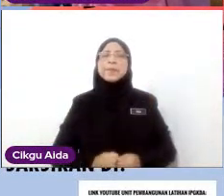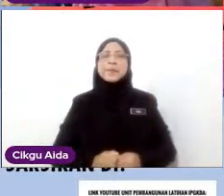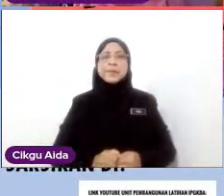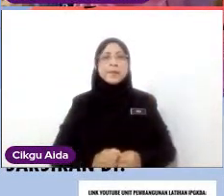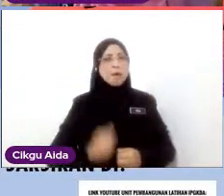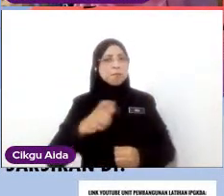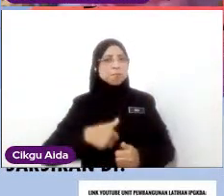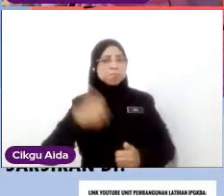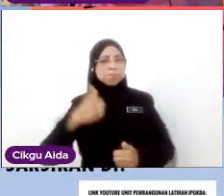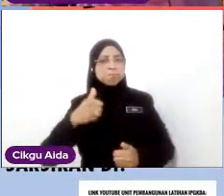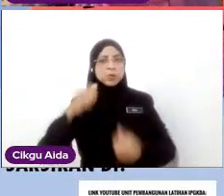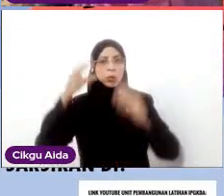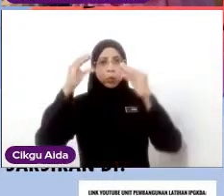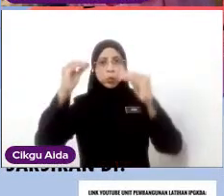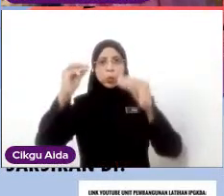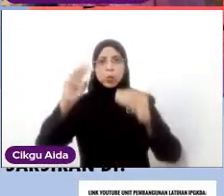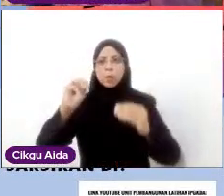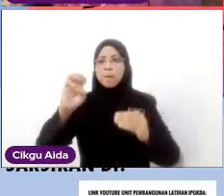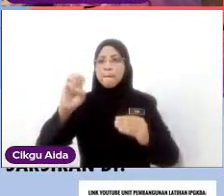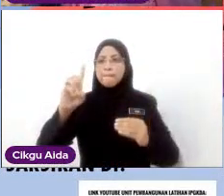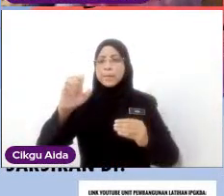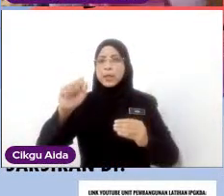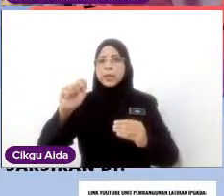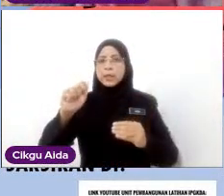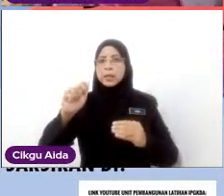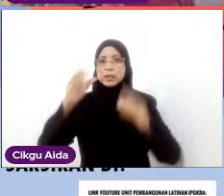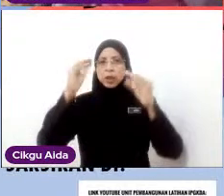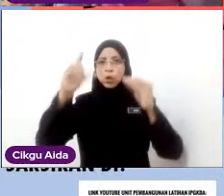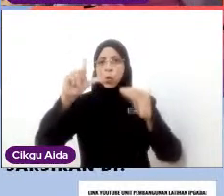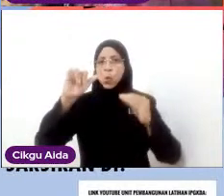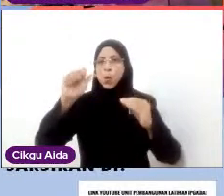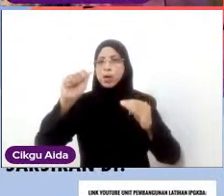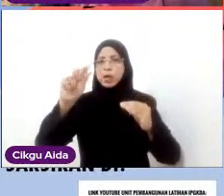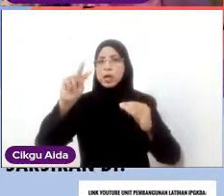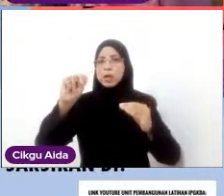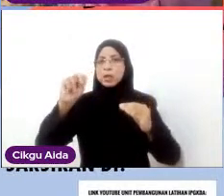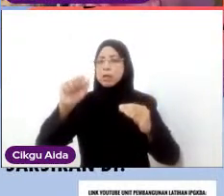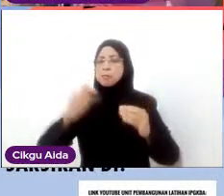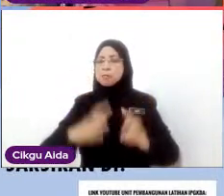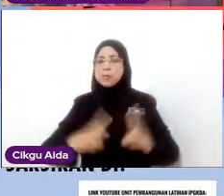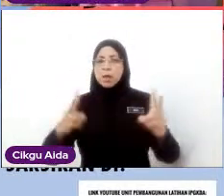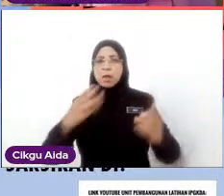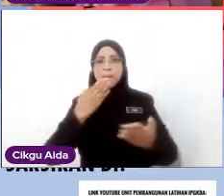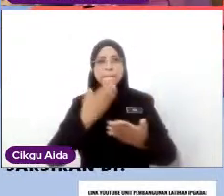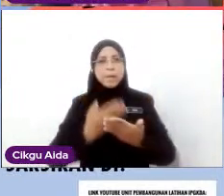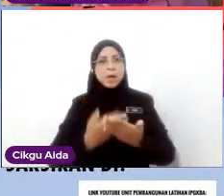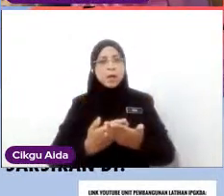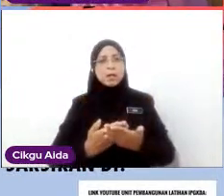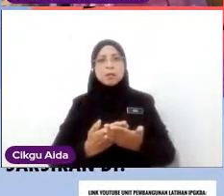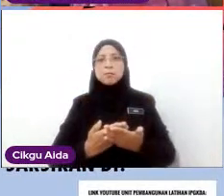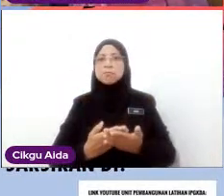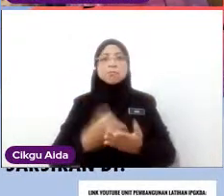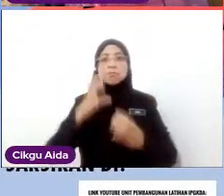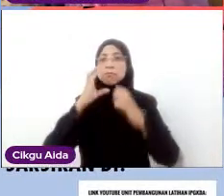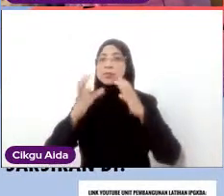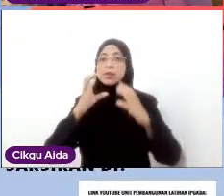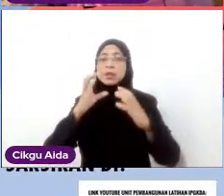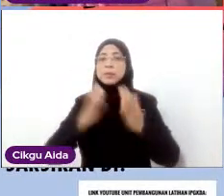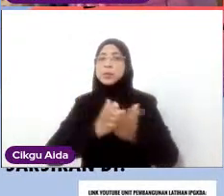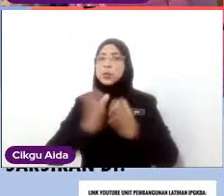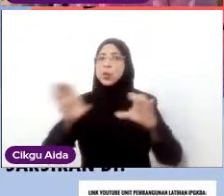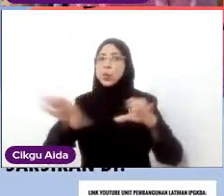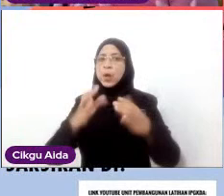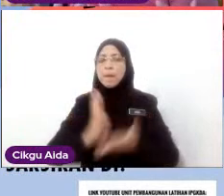lah. Dia cakap, Su cakap je apa yang Su perlukan lah. Nanti akak boleh merealisasikannya. So dia terus on lah. Itulah kita sangat